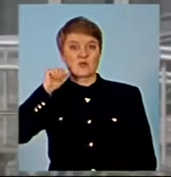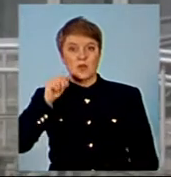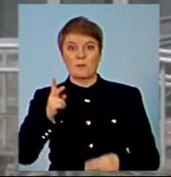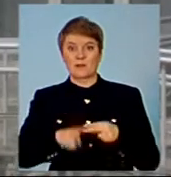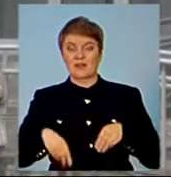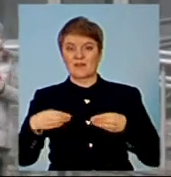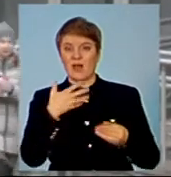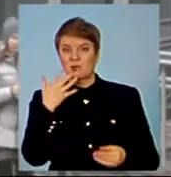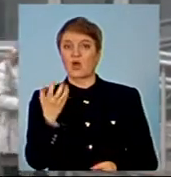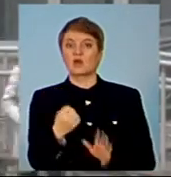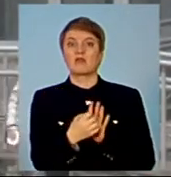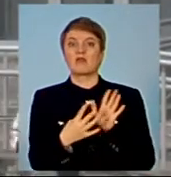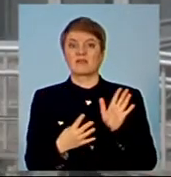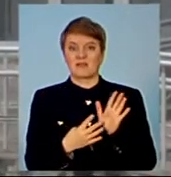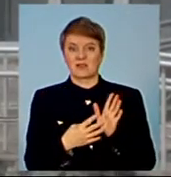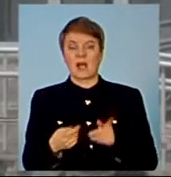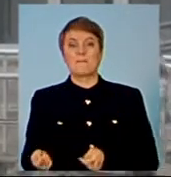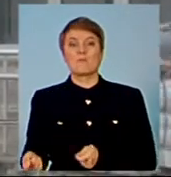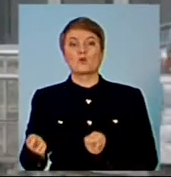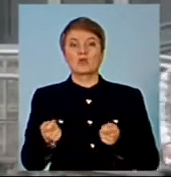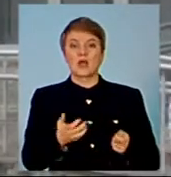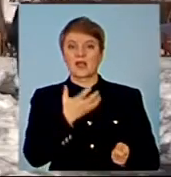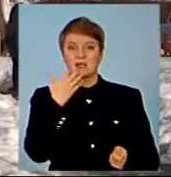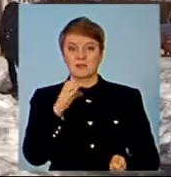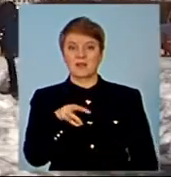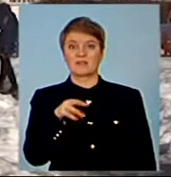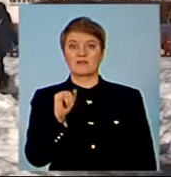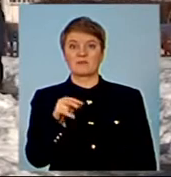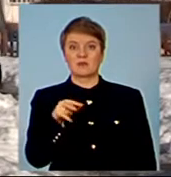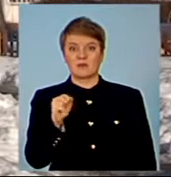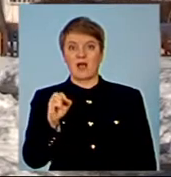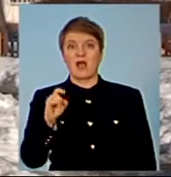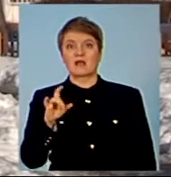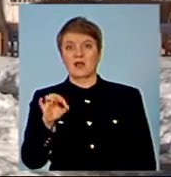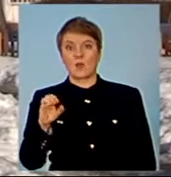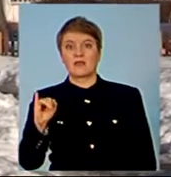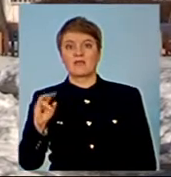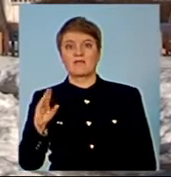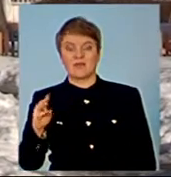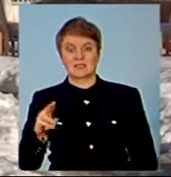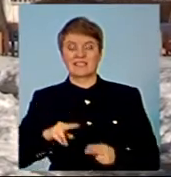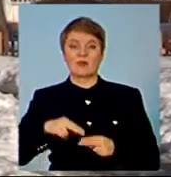ще 19, бо постачальник тепла «Сміла Енергоінвест» заборгував «Нафтогазу» і «Черкасигазу».